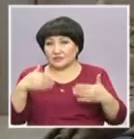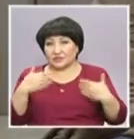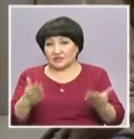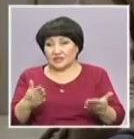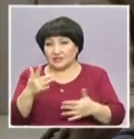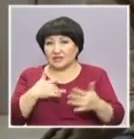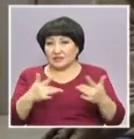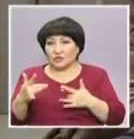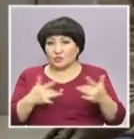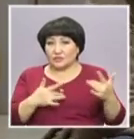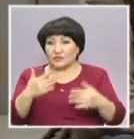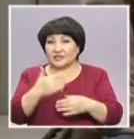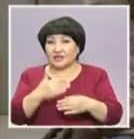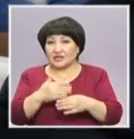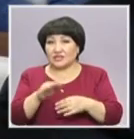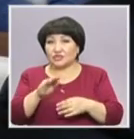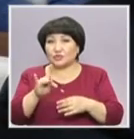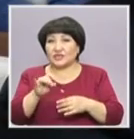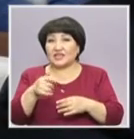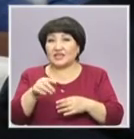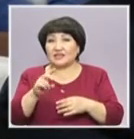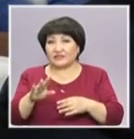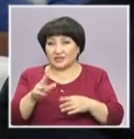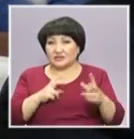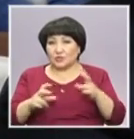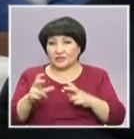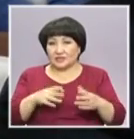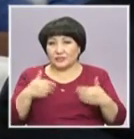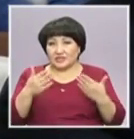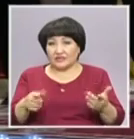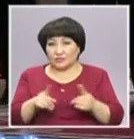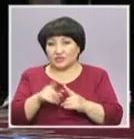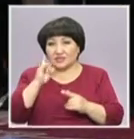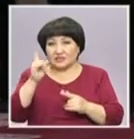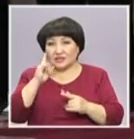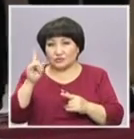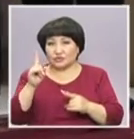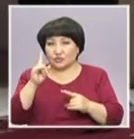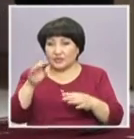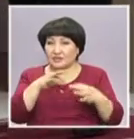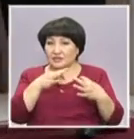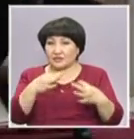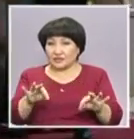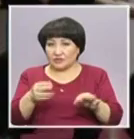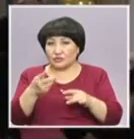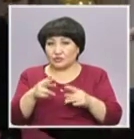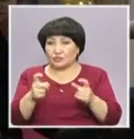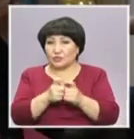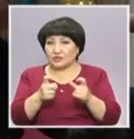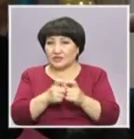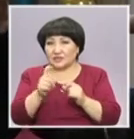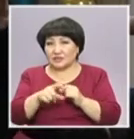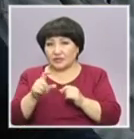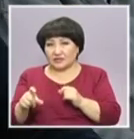спектакльді Жүргенов өнер академиясының студенттері қойды. Жастар ызғарлы оқиғада егемендік таңы үшін күрескен азаматтардың ерлігін паш